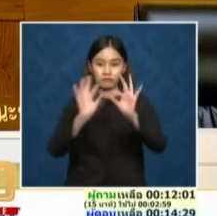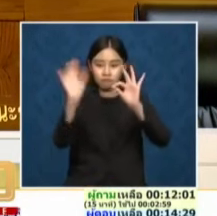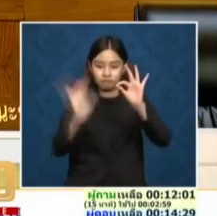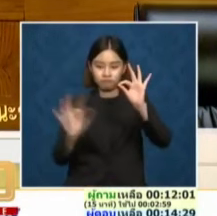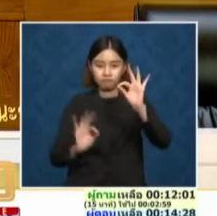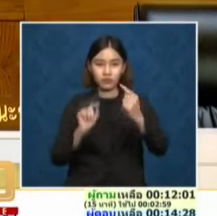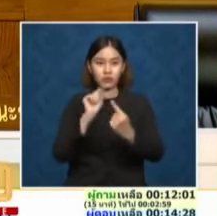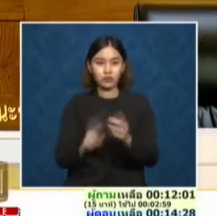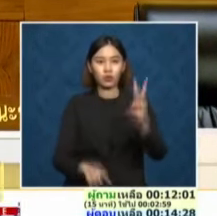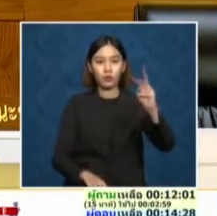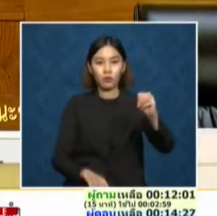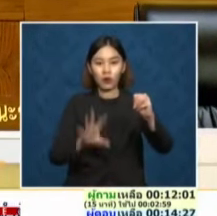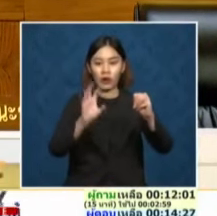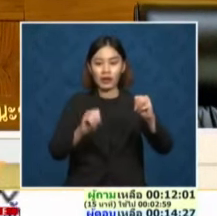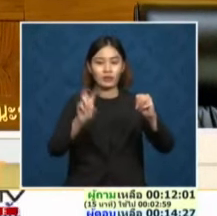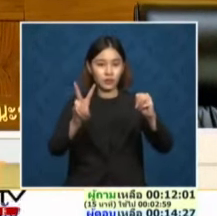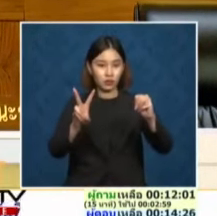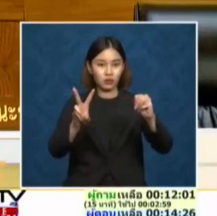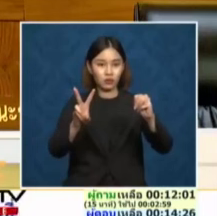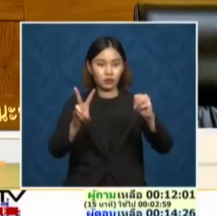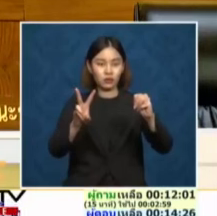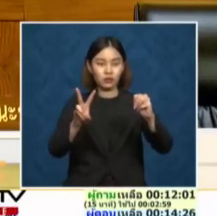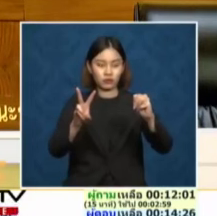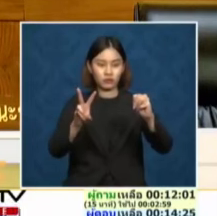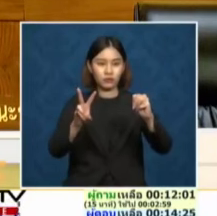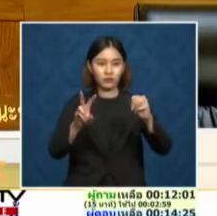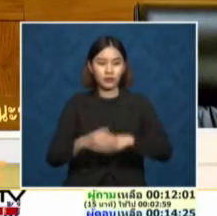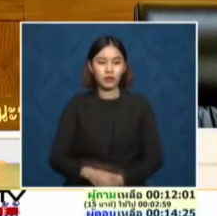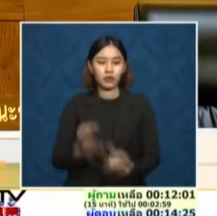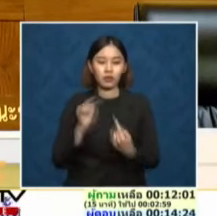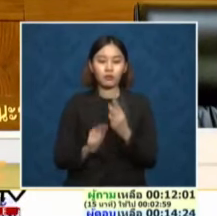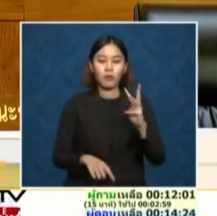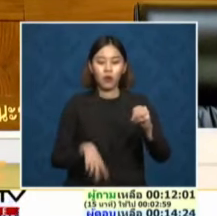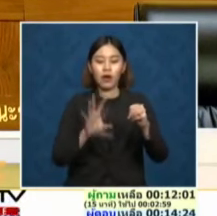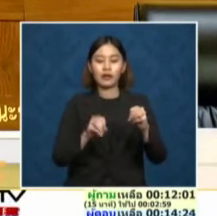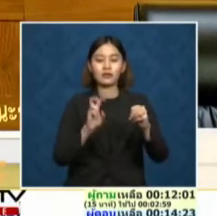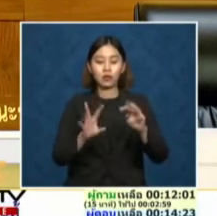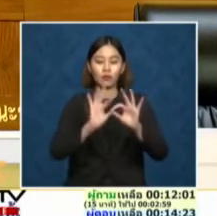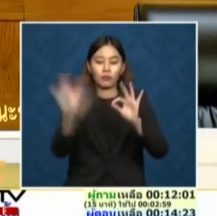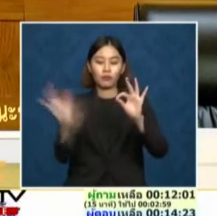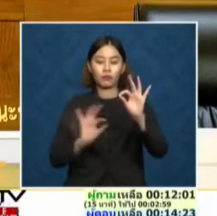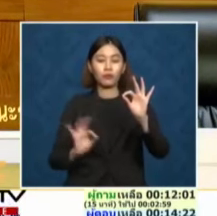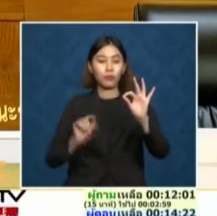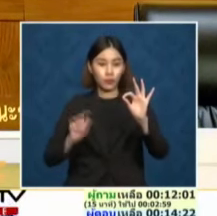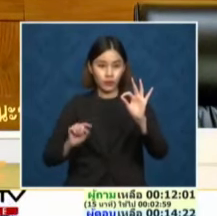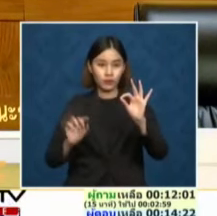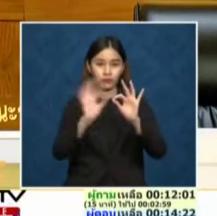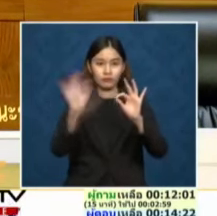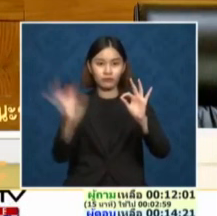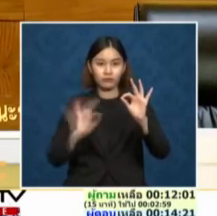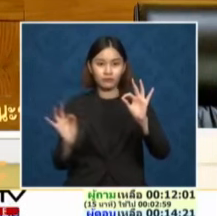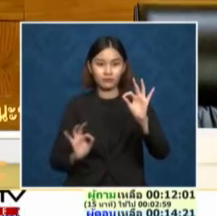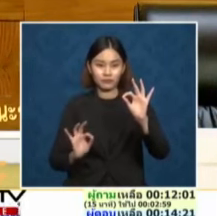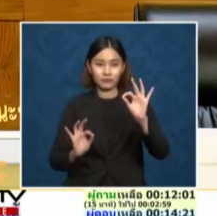ถ้าป่วยต้องป่วย7โรคร้ายจะมีโรคอะไรบ้างมีไตวายระยะสุดท้ายมีมะเร็งระยะสุดท้ายเอดระยะสุดท้ายสมองเสื่อมอัลไซเม